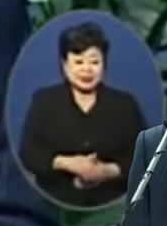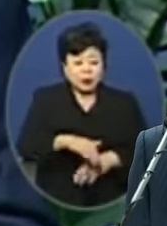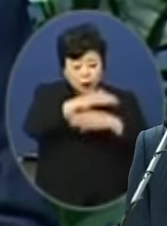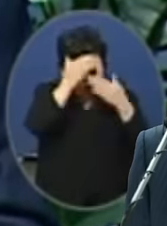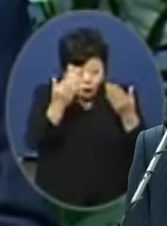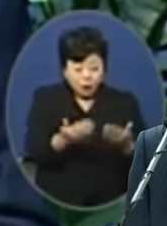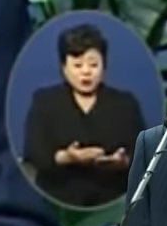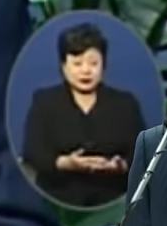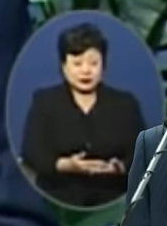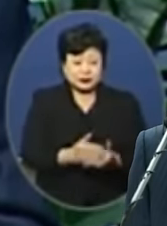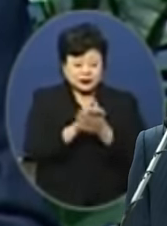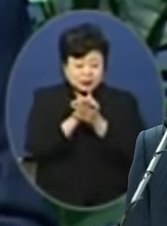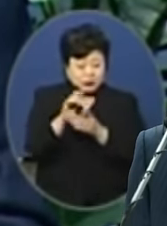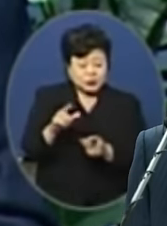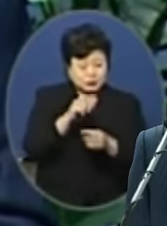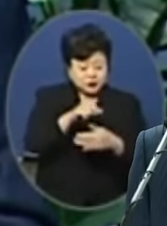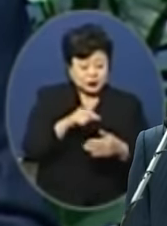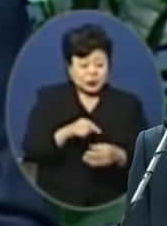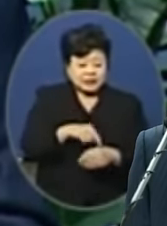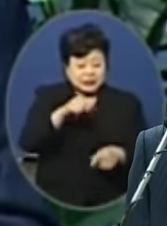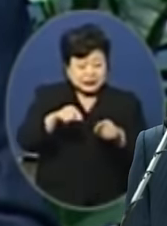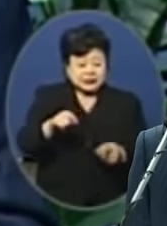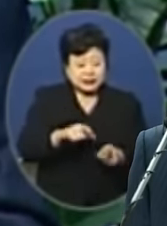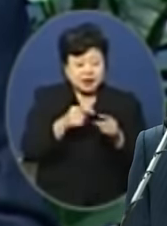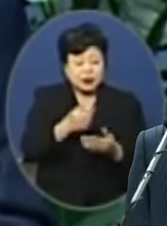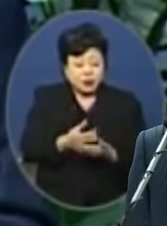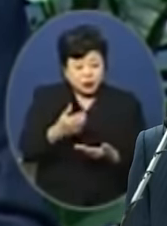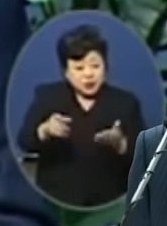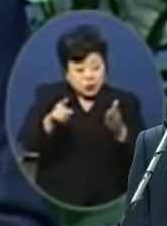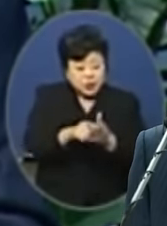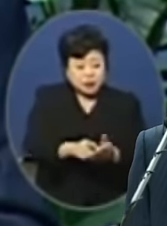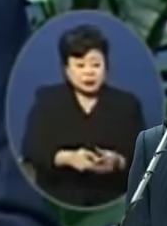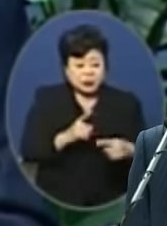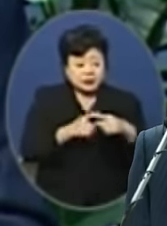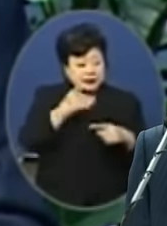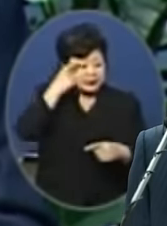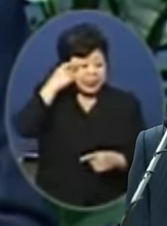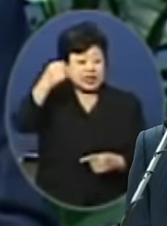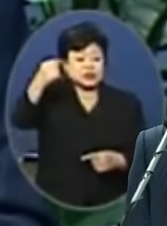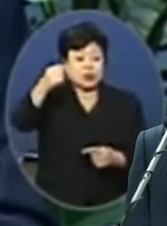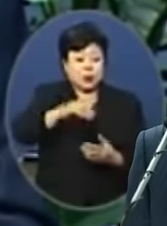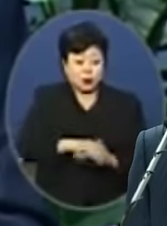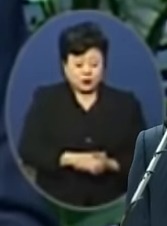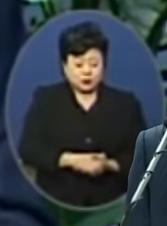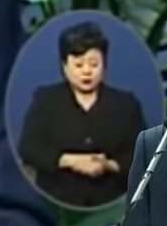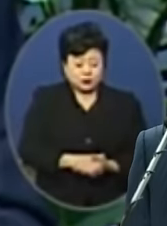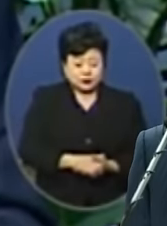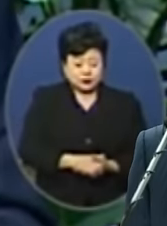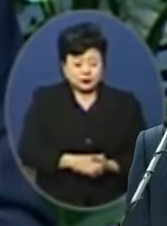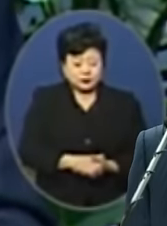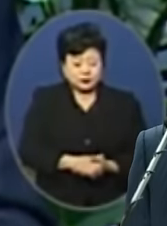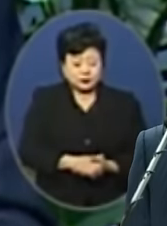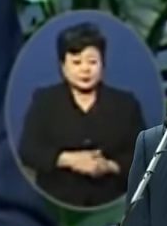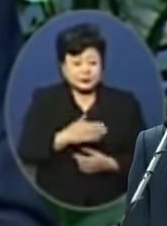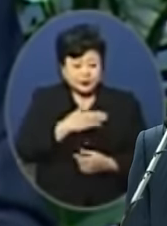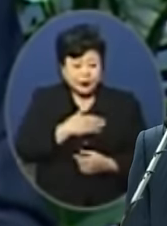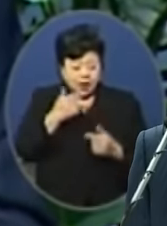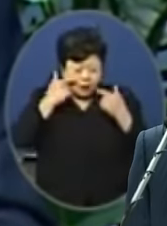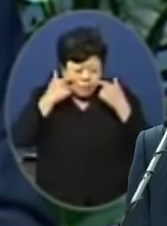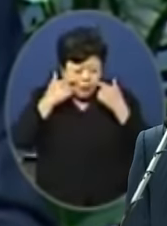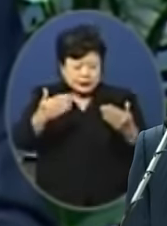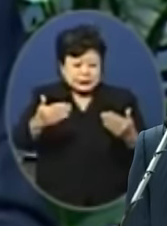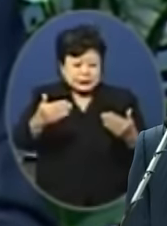모든 것을 우리 기도 생활에 실천에 옮겨지기 위해서는 긍정적인 생각을 가져야 되고 그 다음에 내가